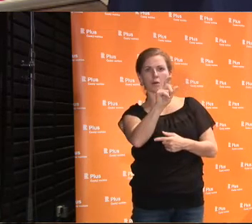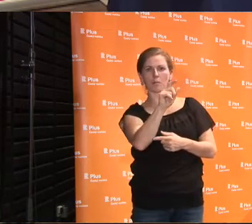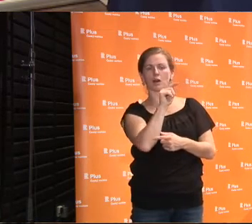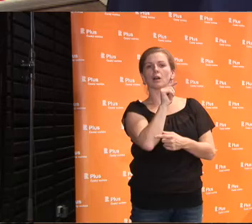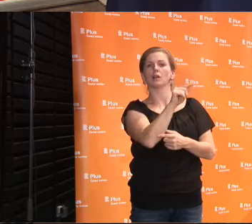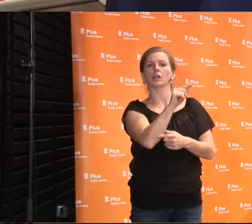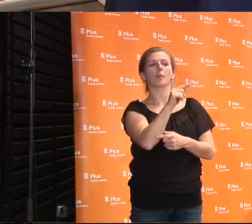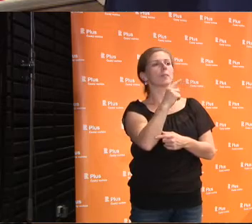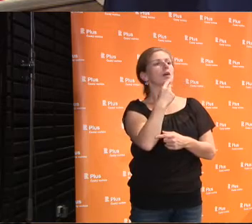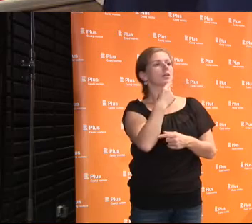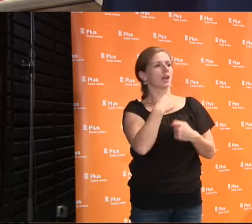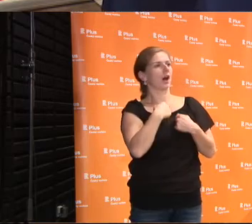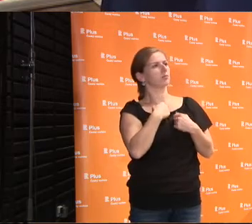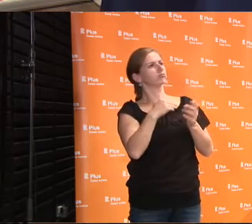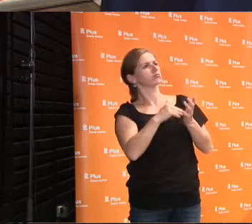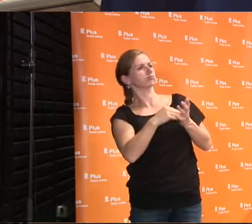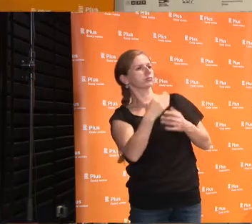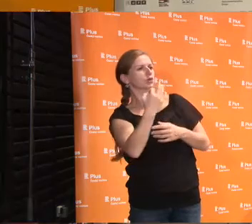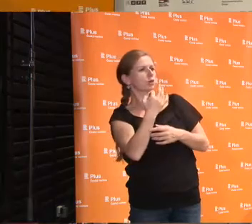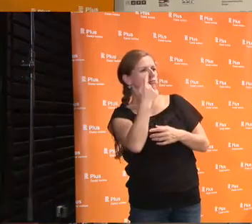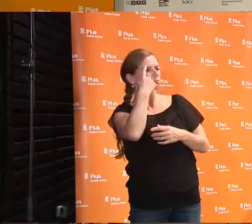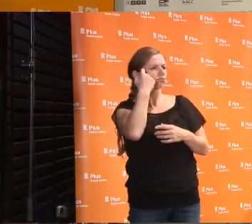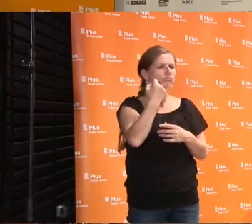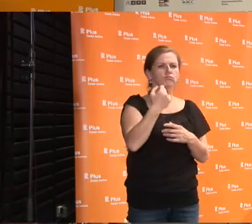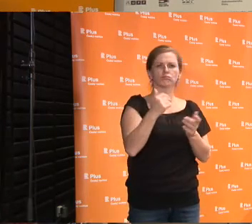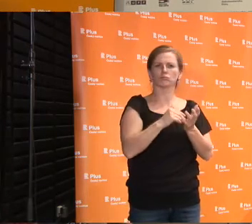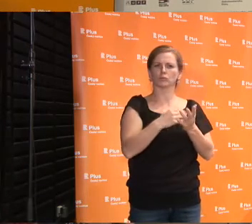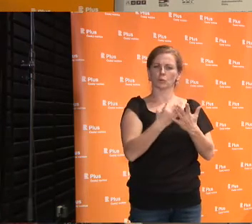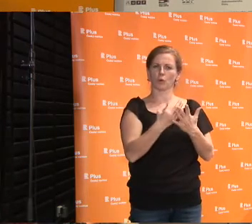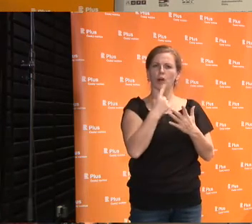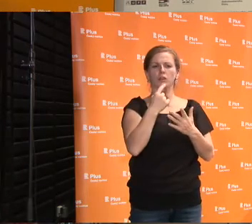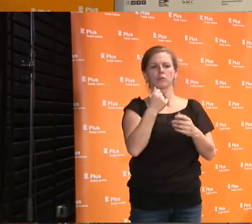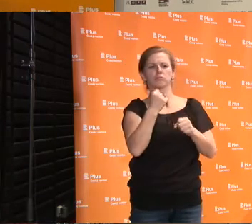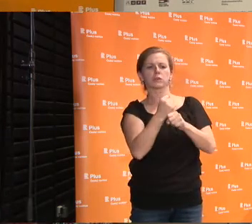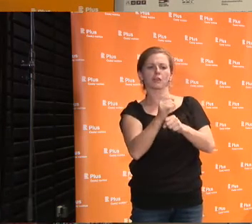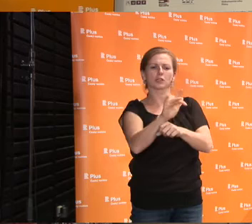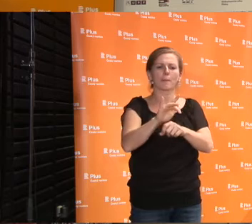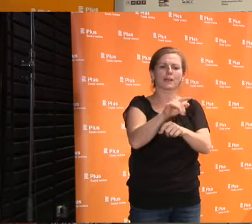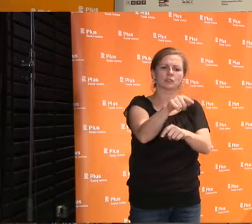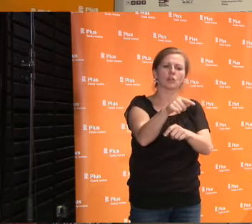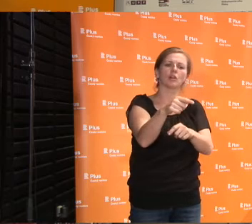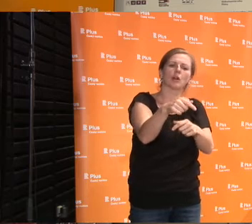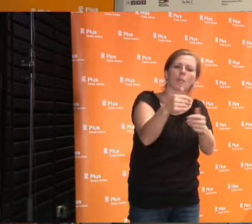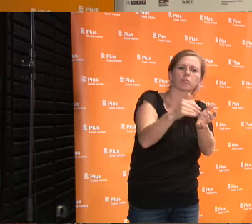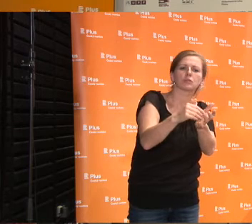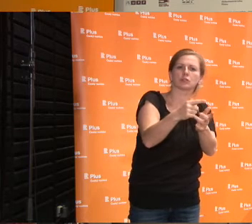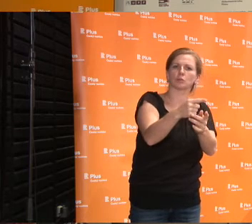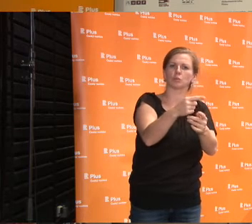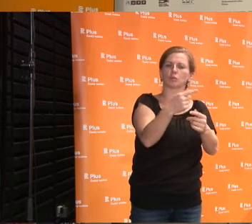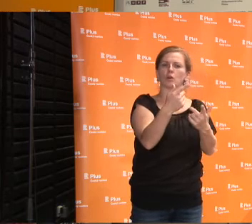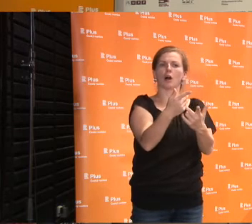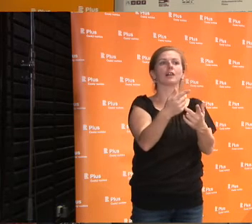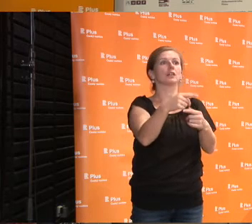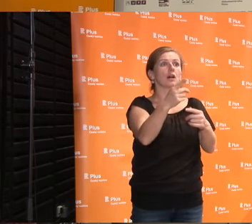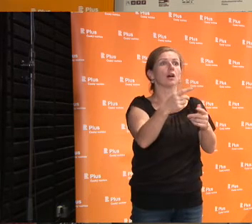které dovednosti potřebujete, která povolání jsou teď vlastně požadovaná, které pozice, a